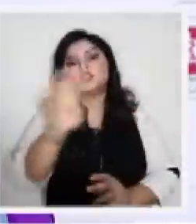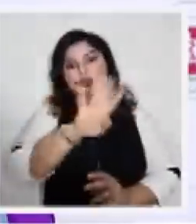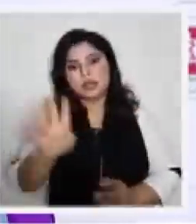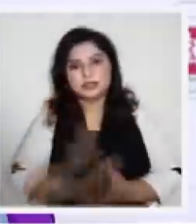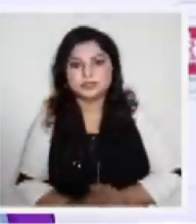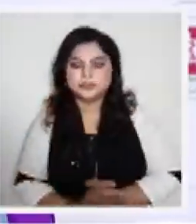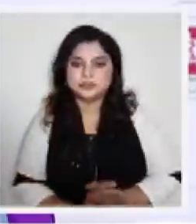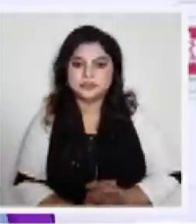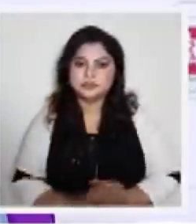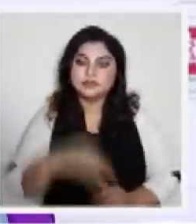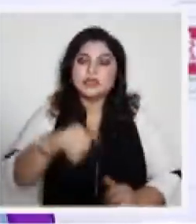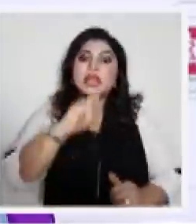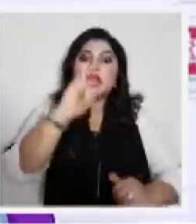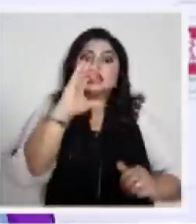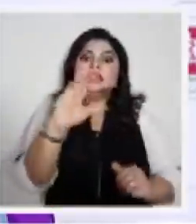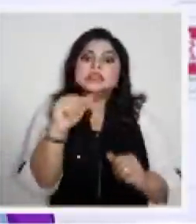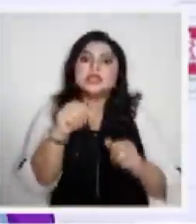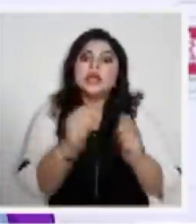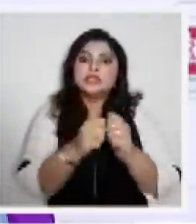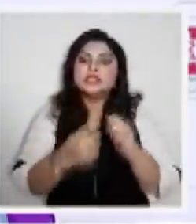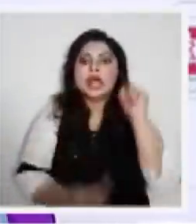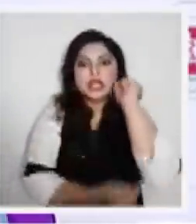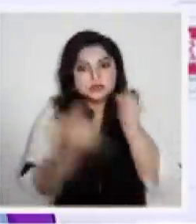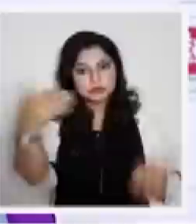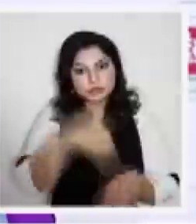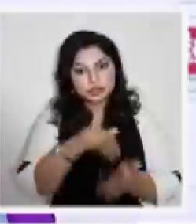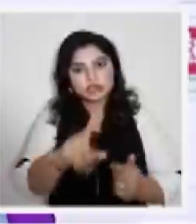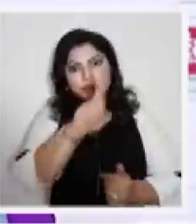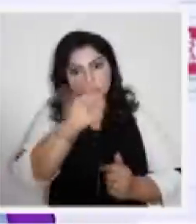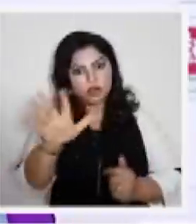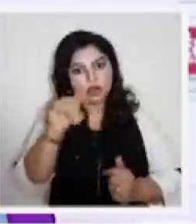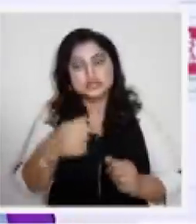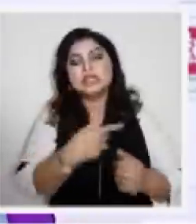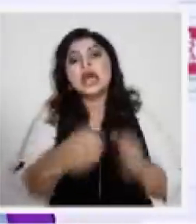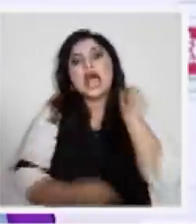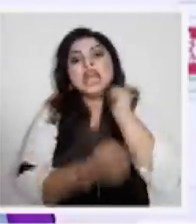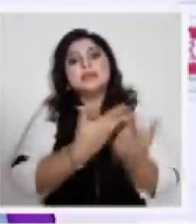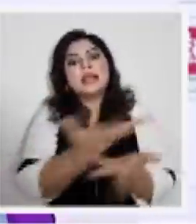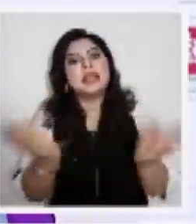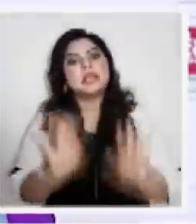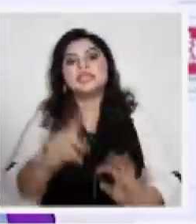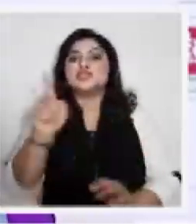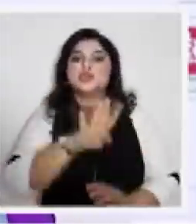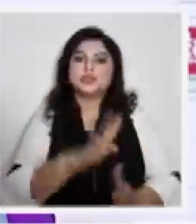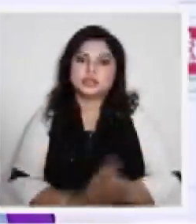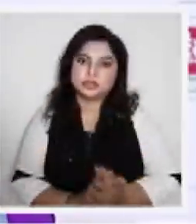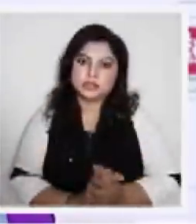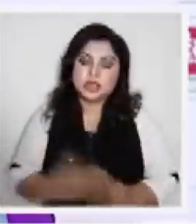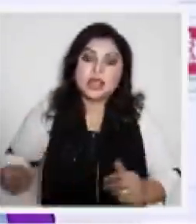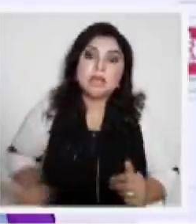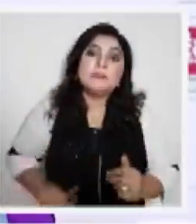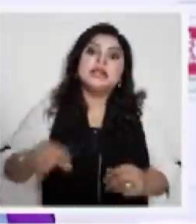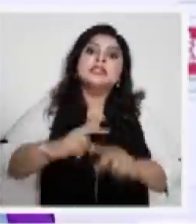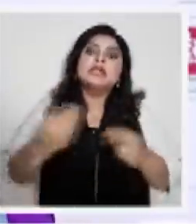ভর্তি আছে 313 জন, খালি আছে 344টি। চট্টগ্রাম মহানগরীতে আইসিইউ শয্যা 39টি, রোগী ভর্তি